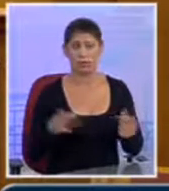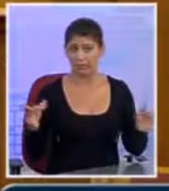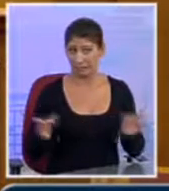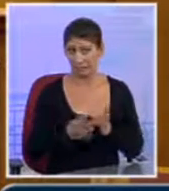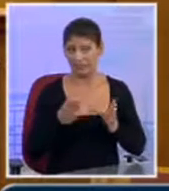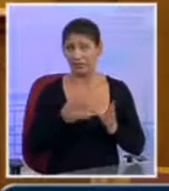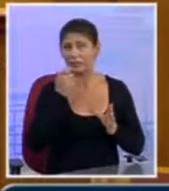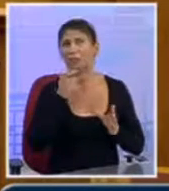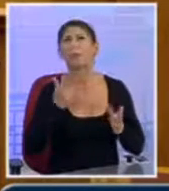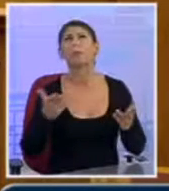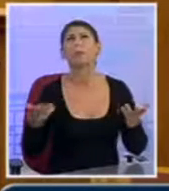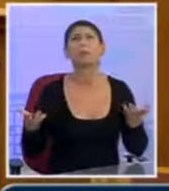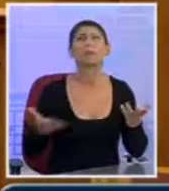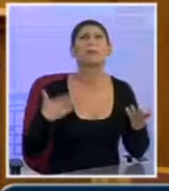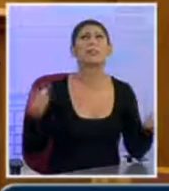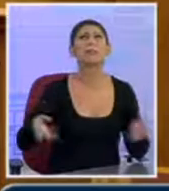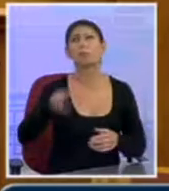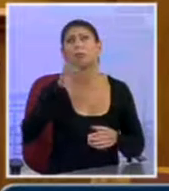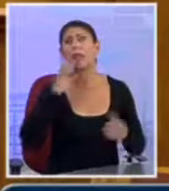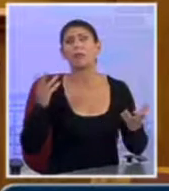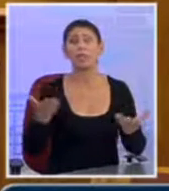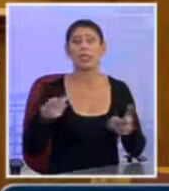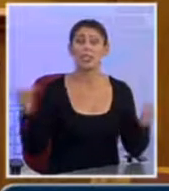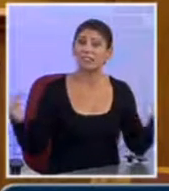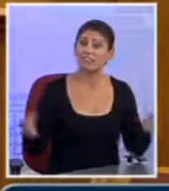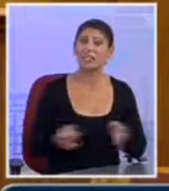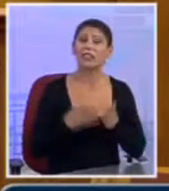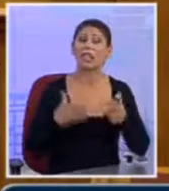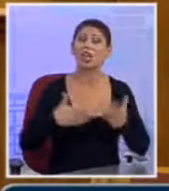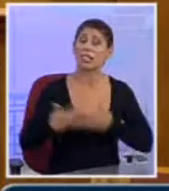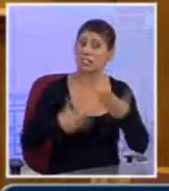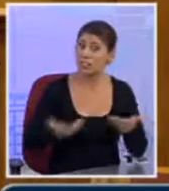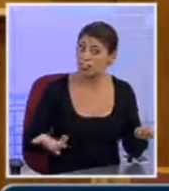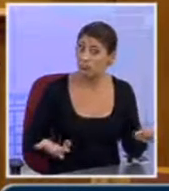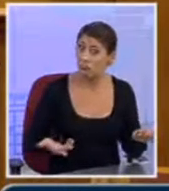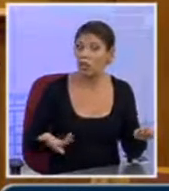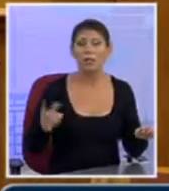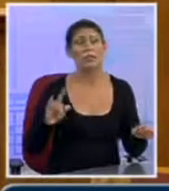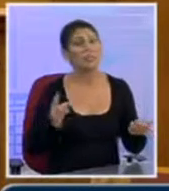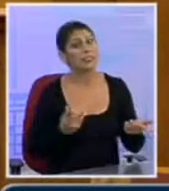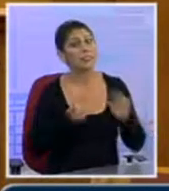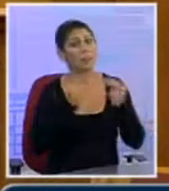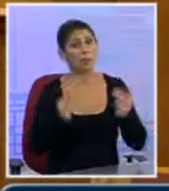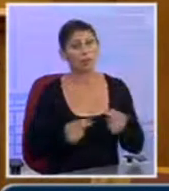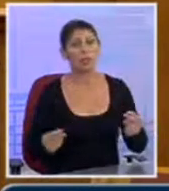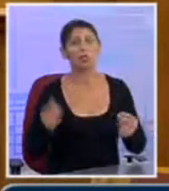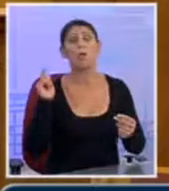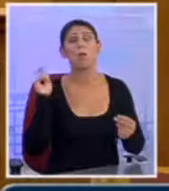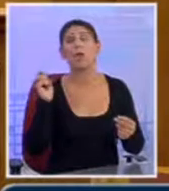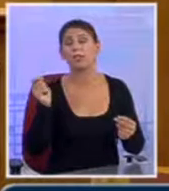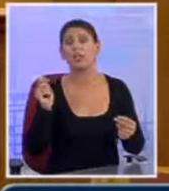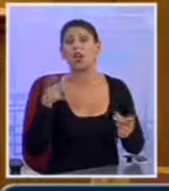της μυρολατρίας, είναι αποτέλεσμα μοιραίων εξελίξεων ή είναι αποτέλεσμα